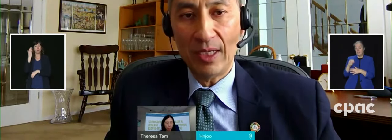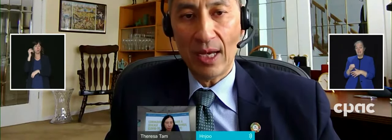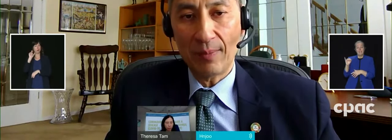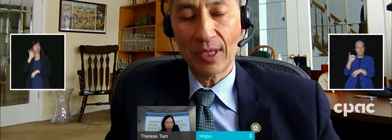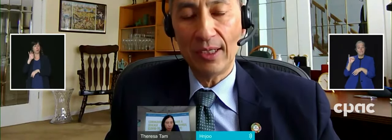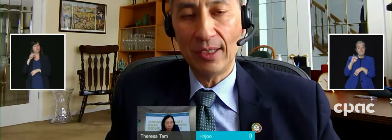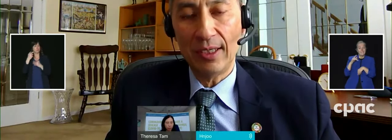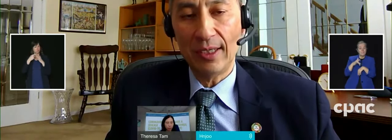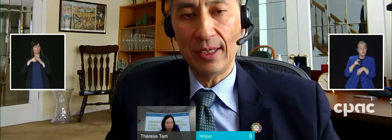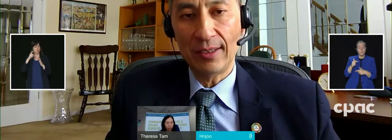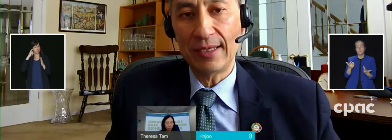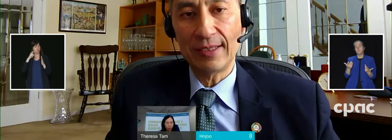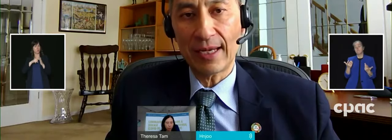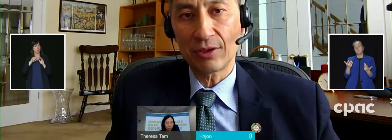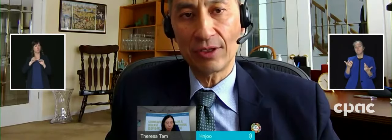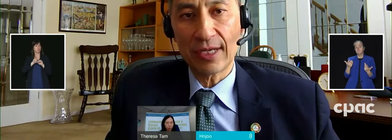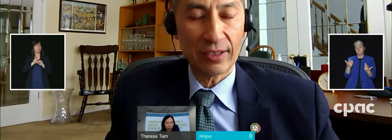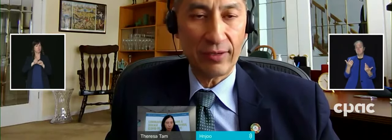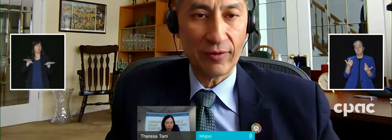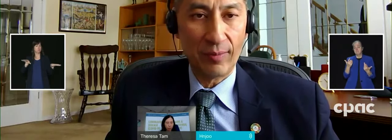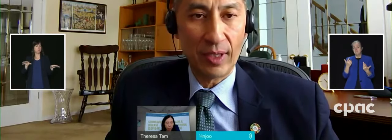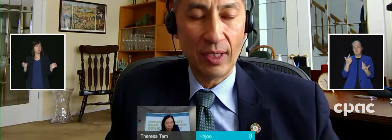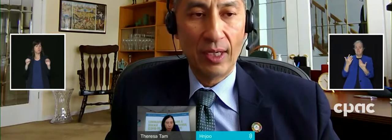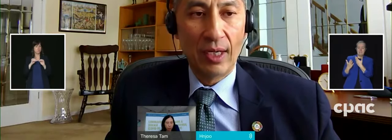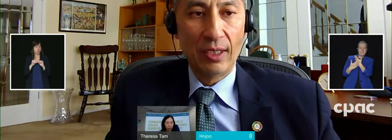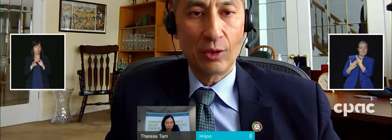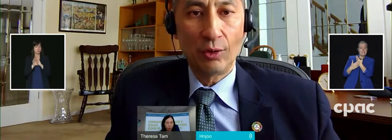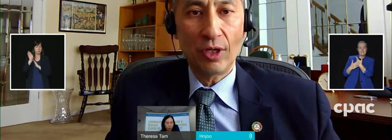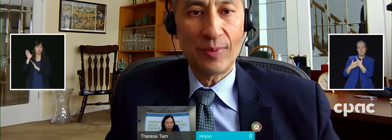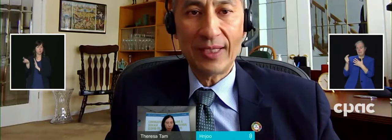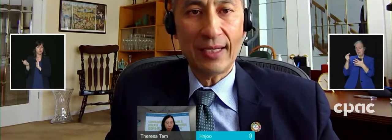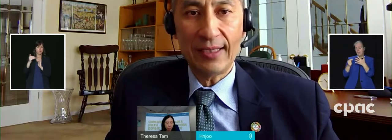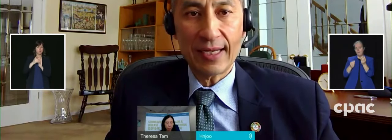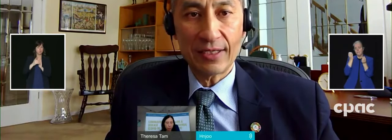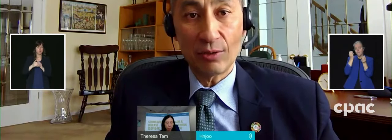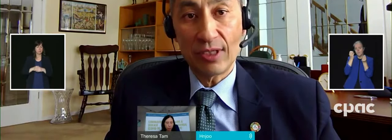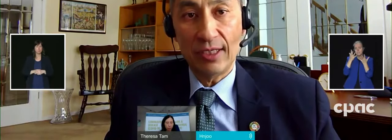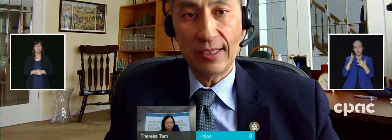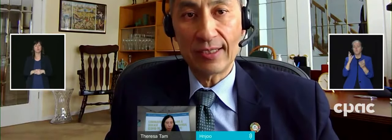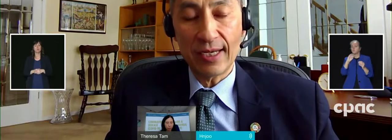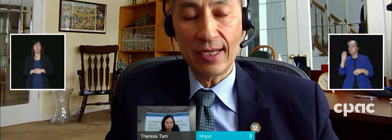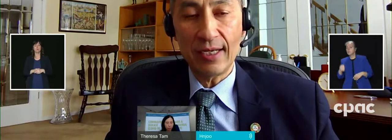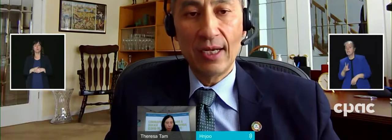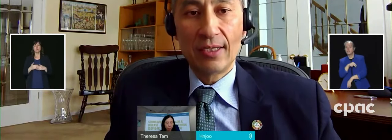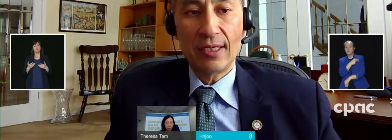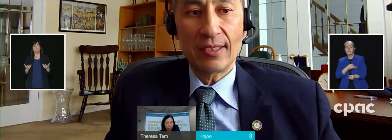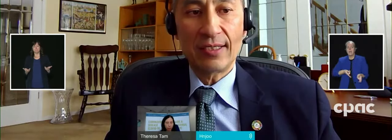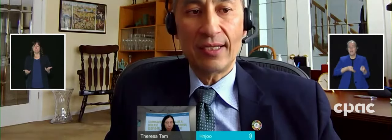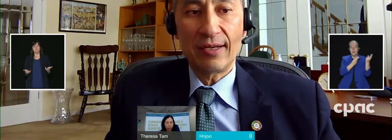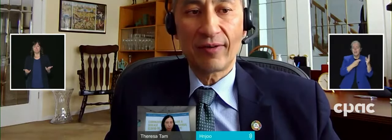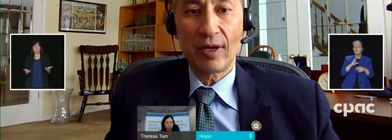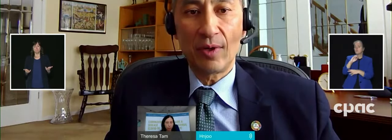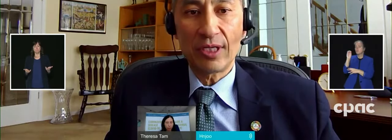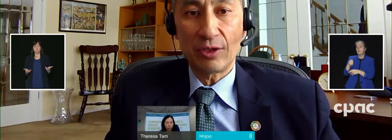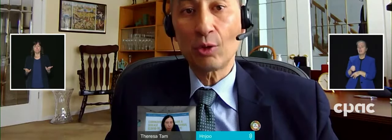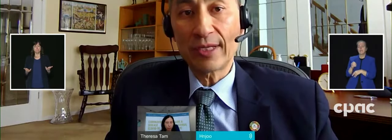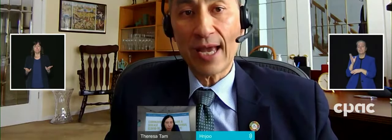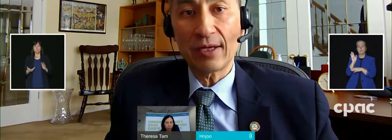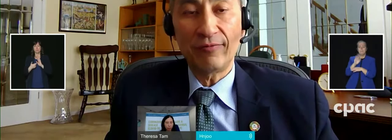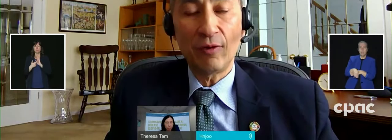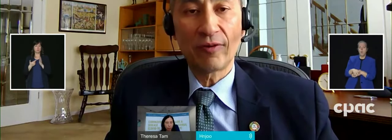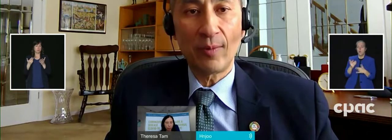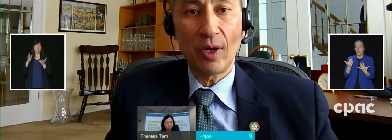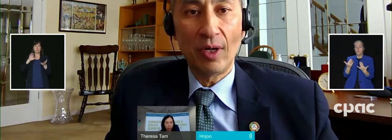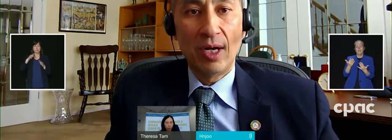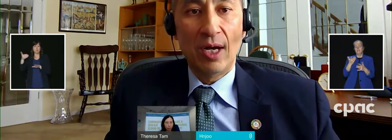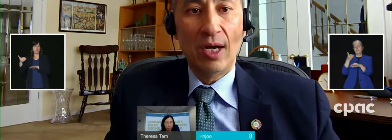même après les indicateurs tardifs comme les taux d'hospitalisation, aussi les décès, ça, c'est vraiment, c'est trop tard.